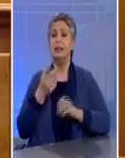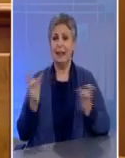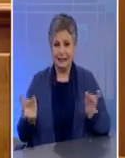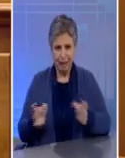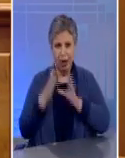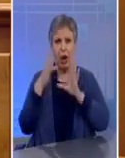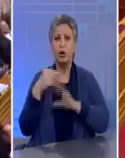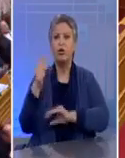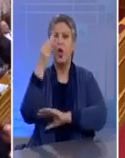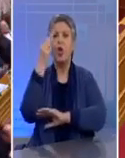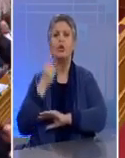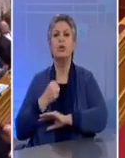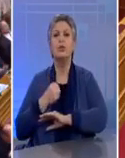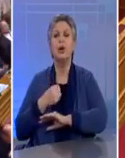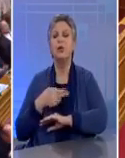γίνονται.